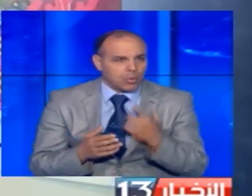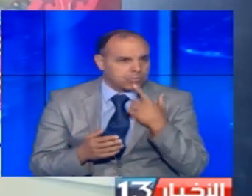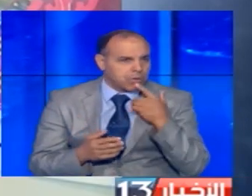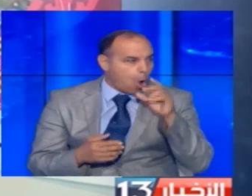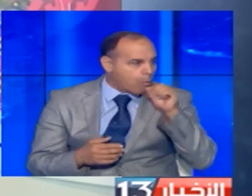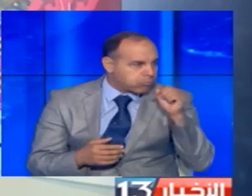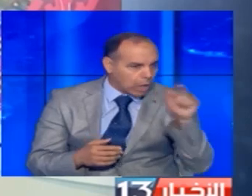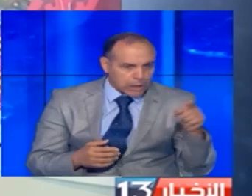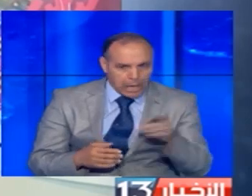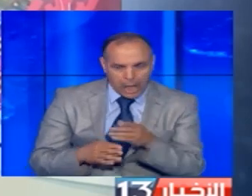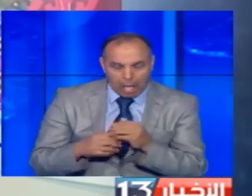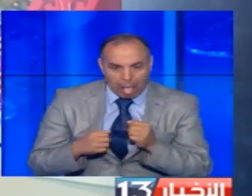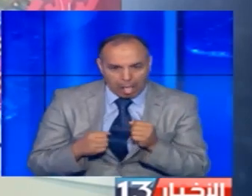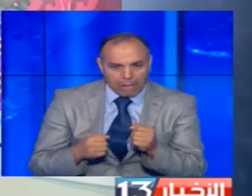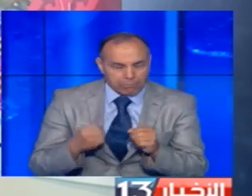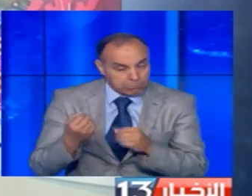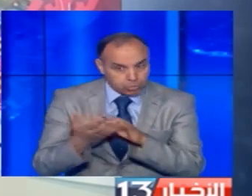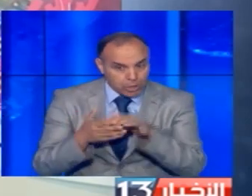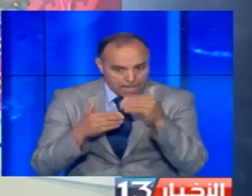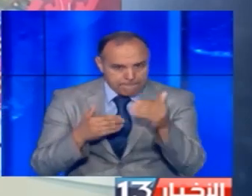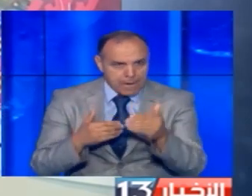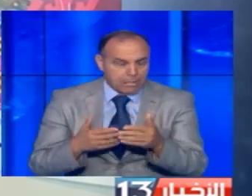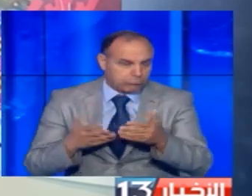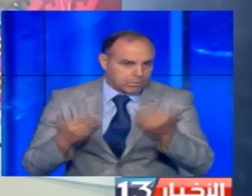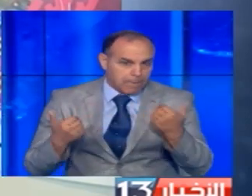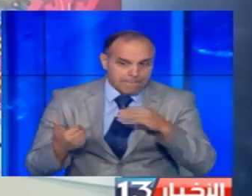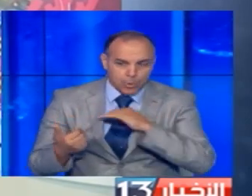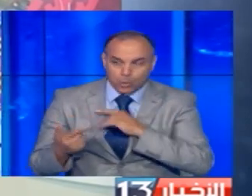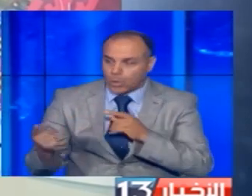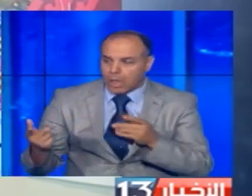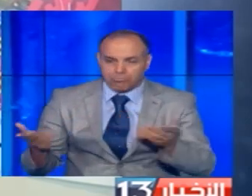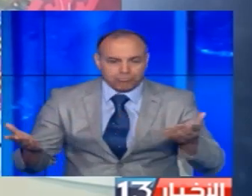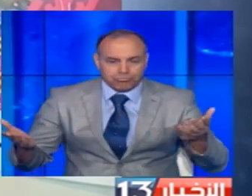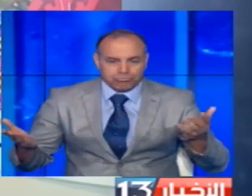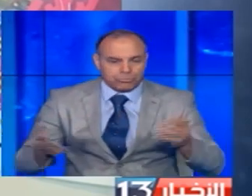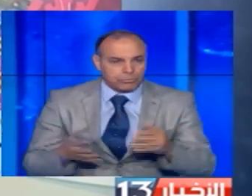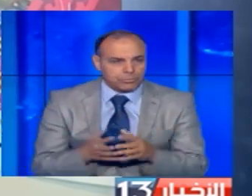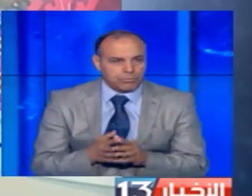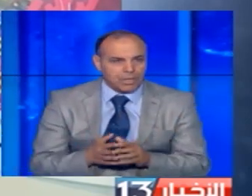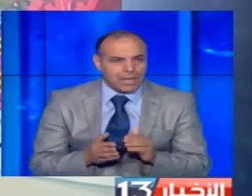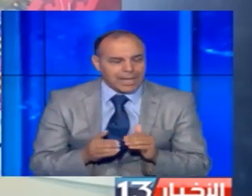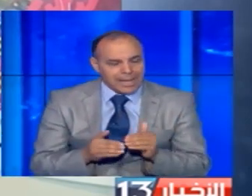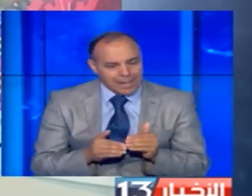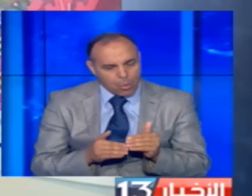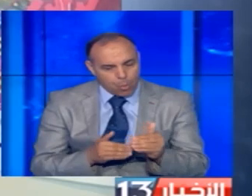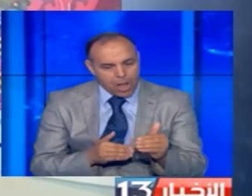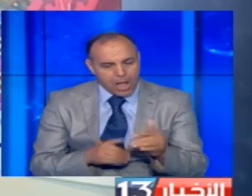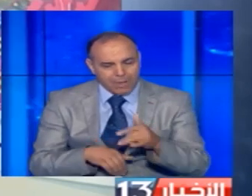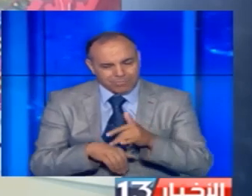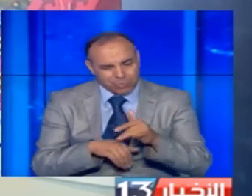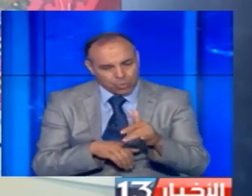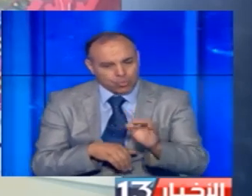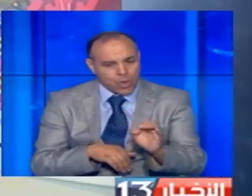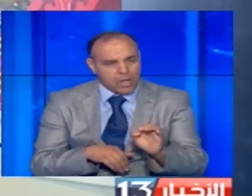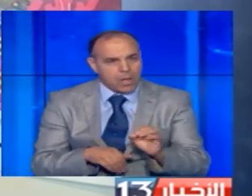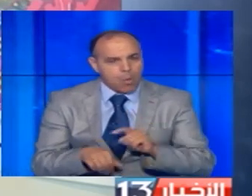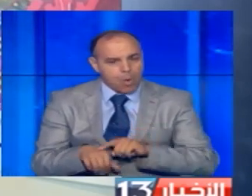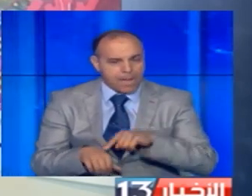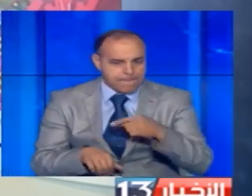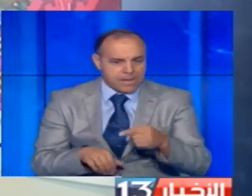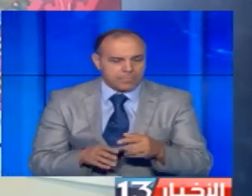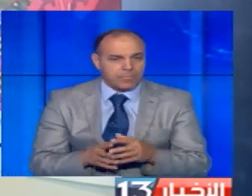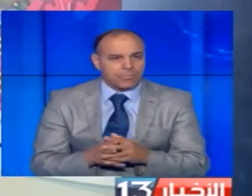فنانين وانجاز في انا حتى احد من يتحمل المسؤوليه قلنا لو يقع الارجاء انا الى موعد لاحق